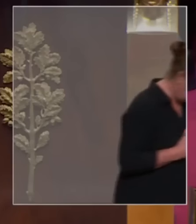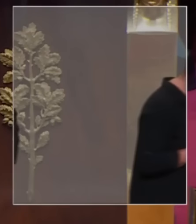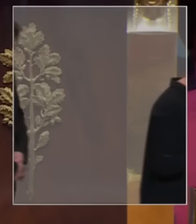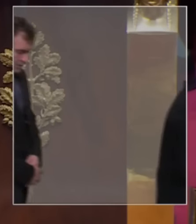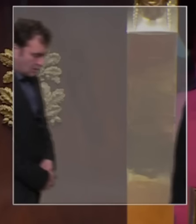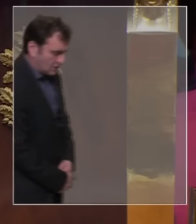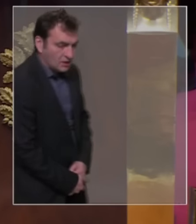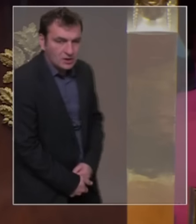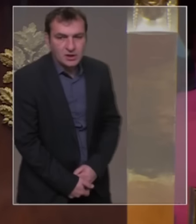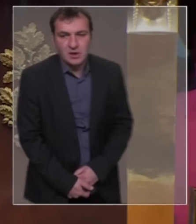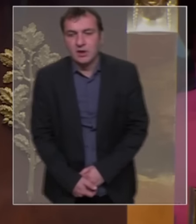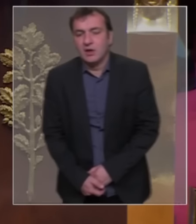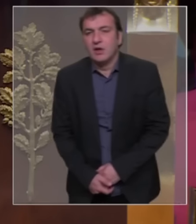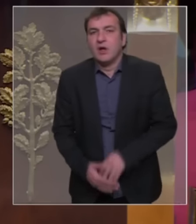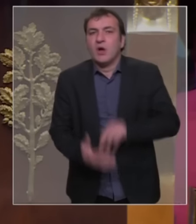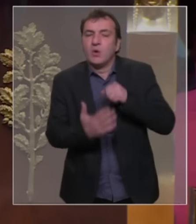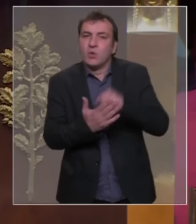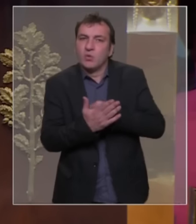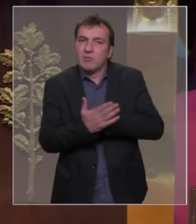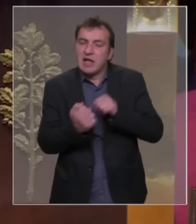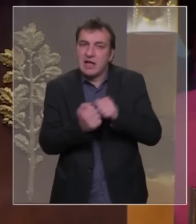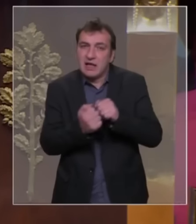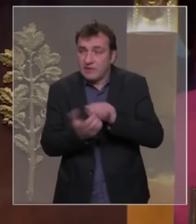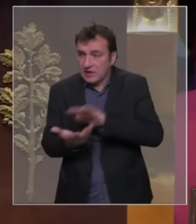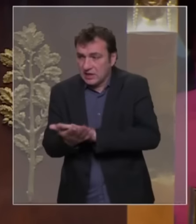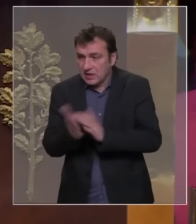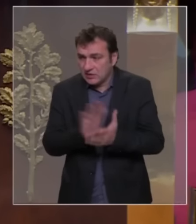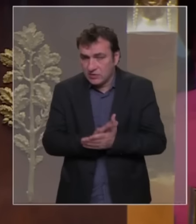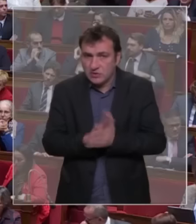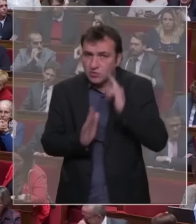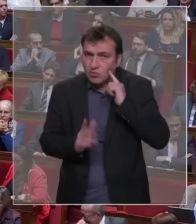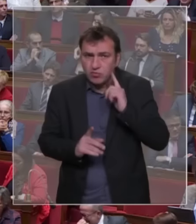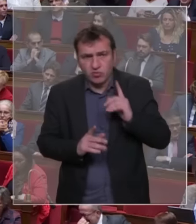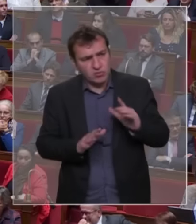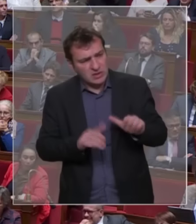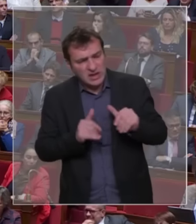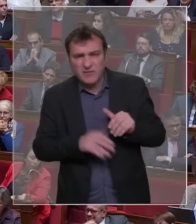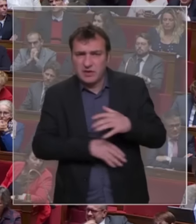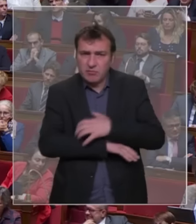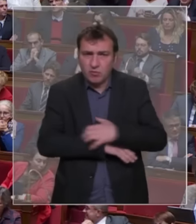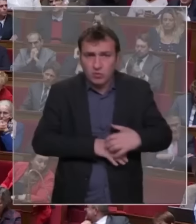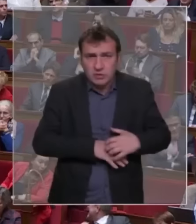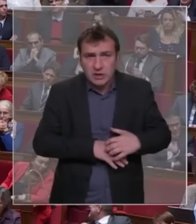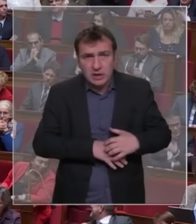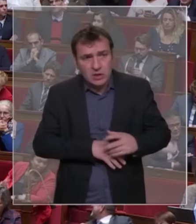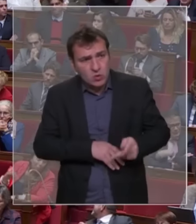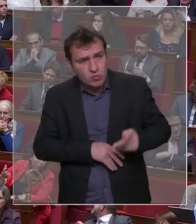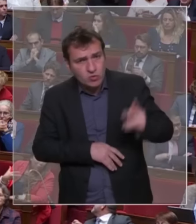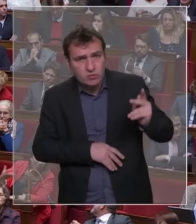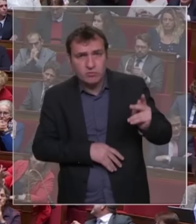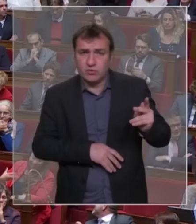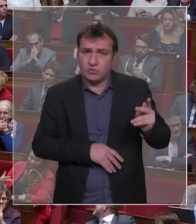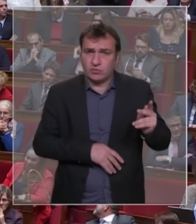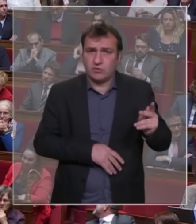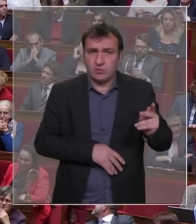tant d'associations avec la plus grande énergie la pauvreté qui progresse à nouveau dans nos villes et dans nos